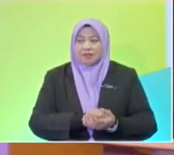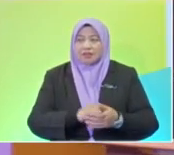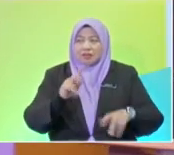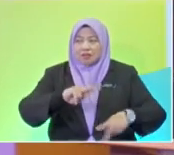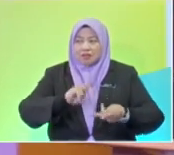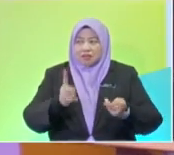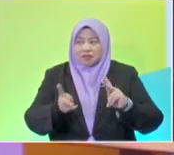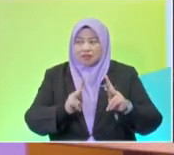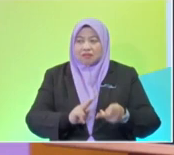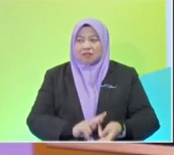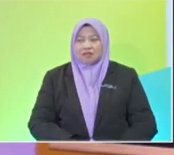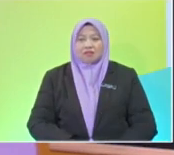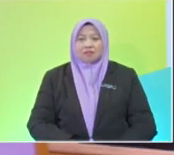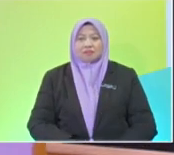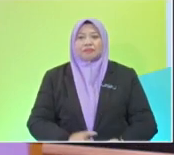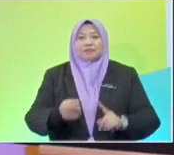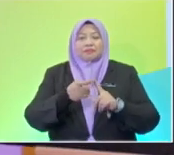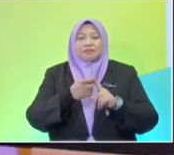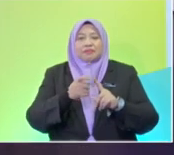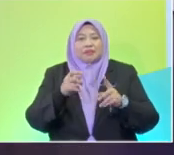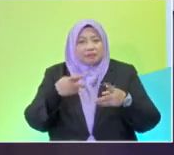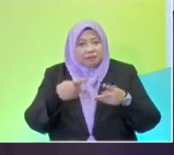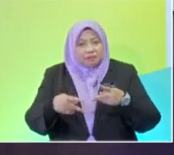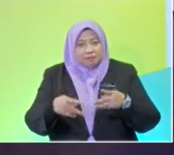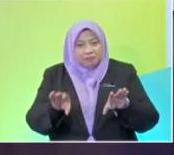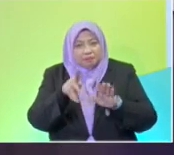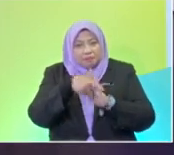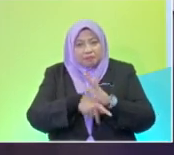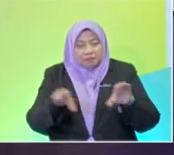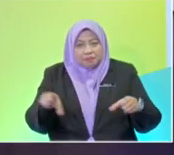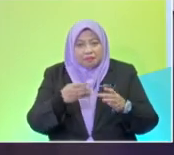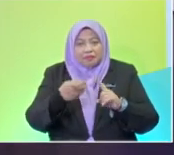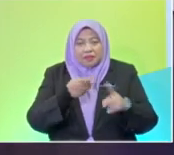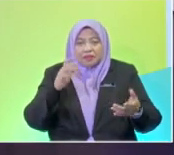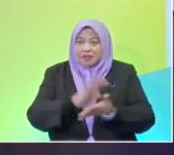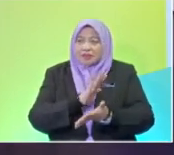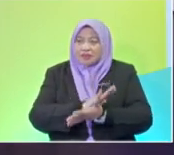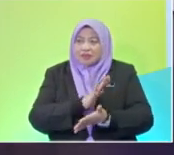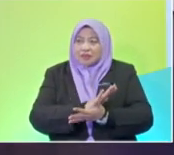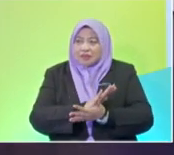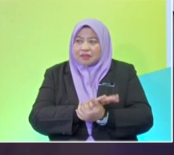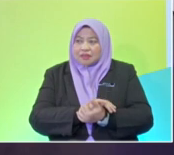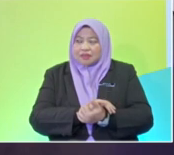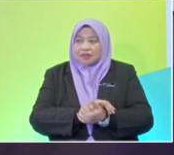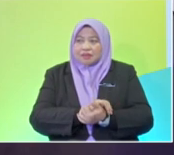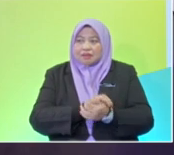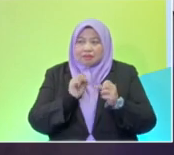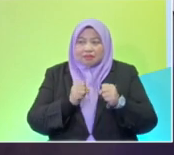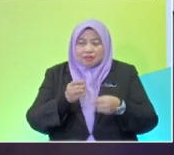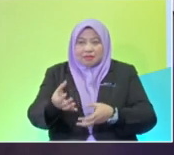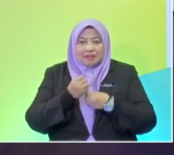kota kota itu dibuat dari pada kertas Nah jadi kertas nih boleh tak ditaruh ini mungkin